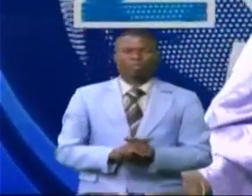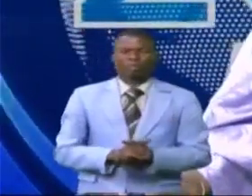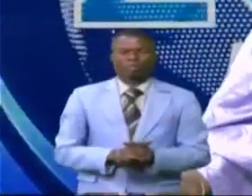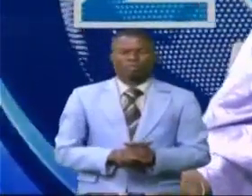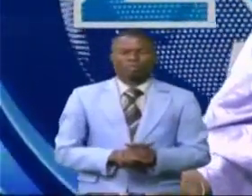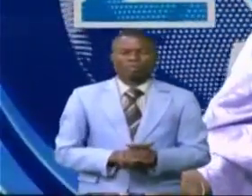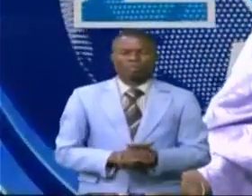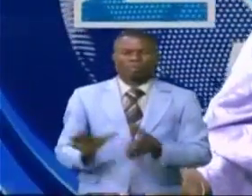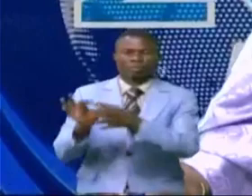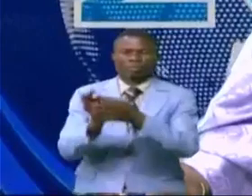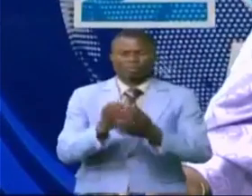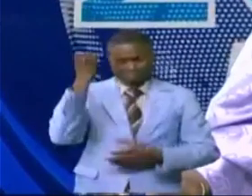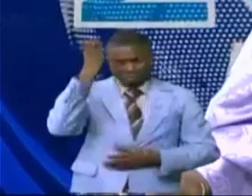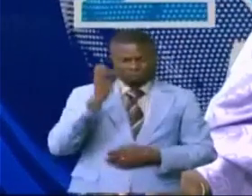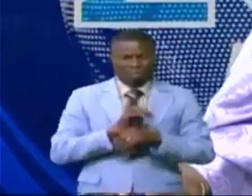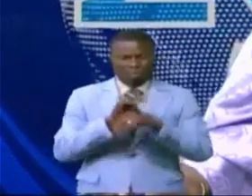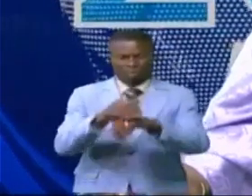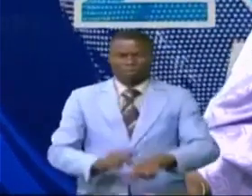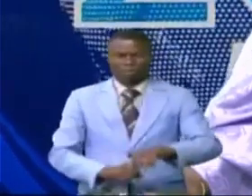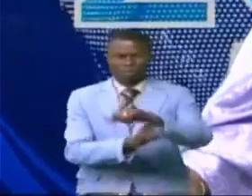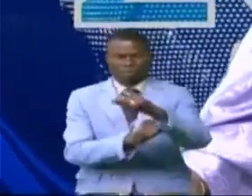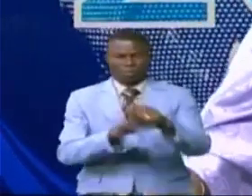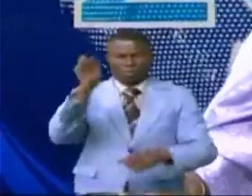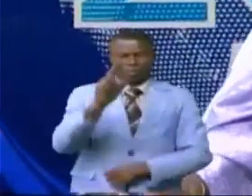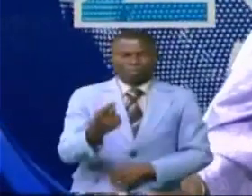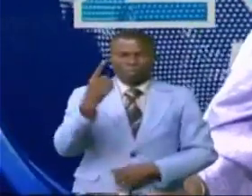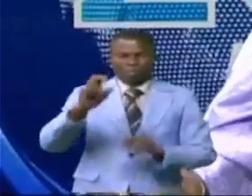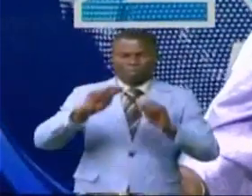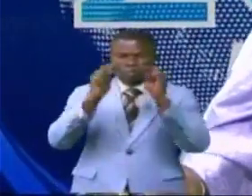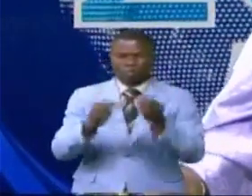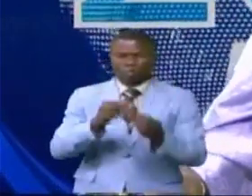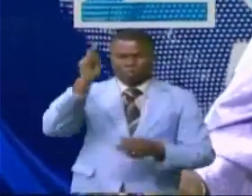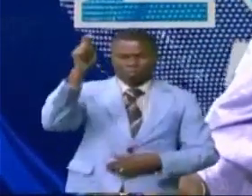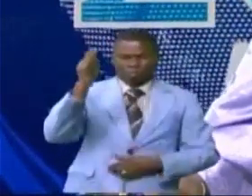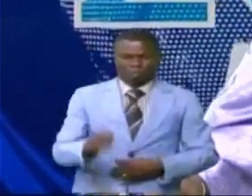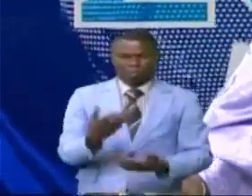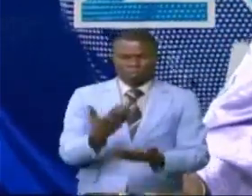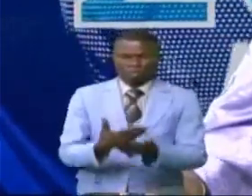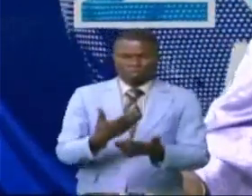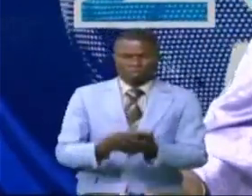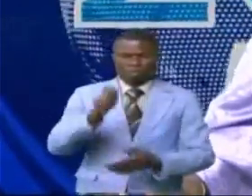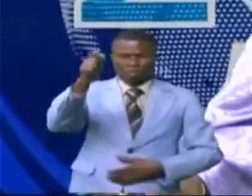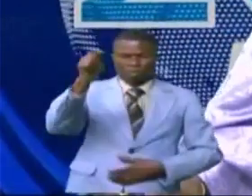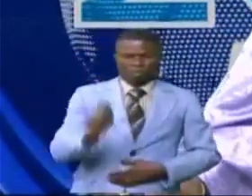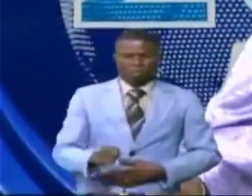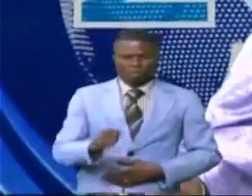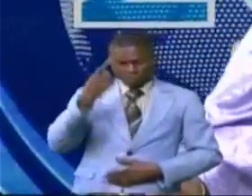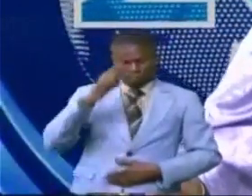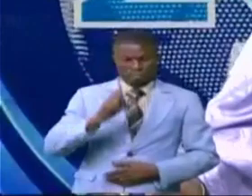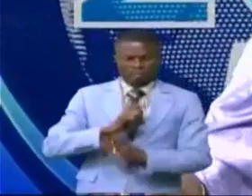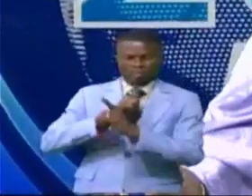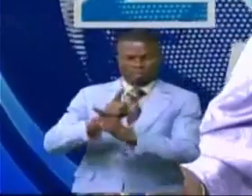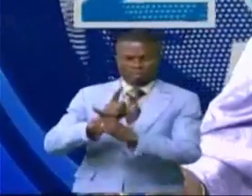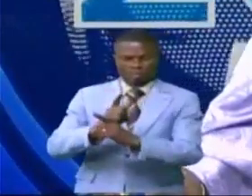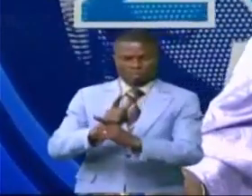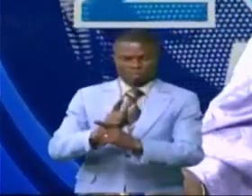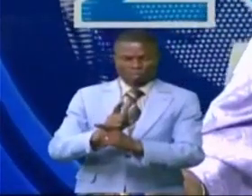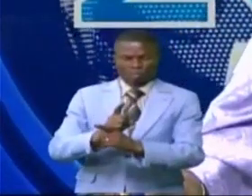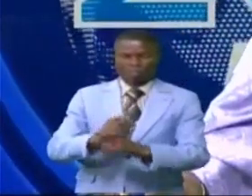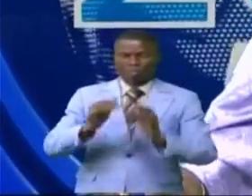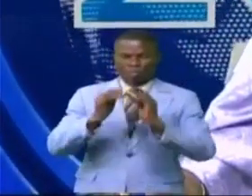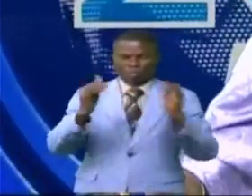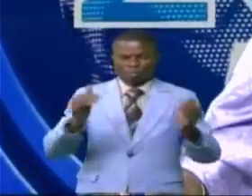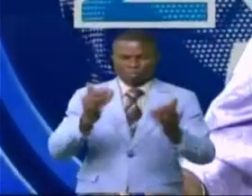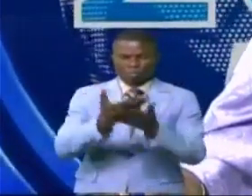Et l'Union européenne s'engage à soutenir la 31e brigade de réaction rapide des FARDC pour maintenir de manière pérenne la paix